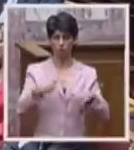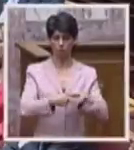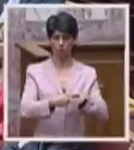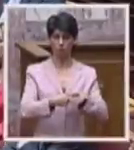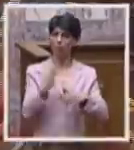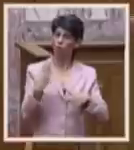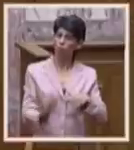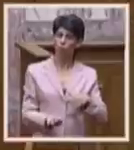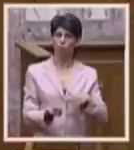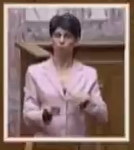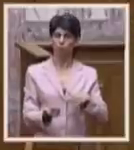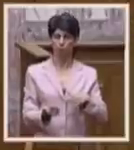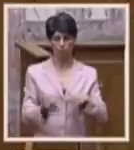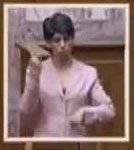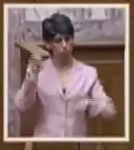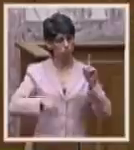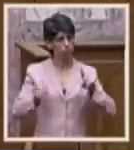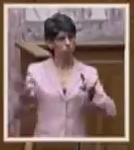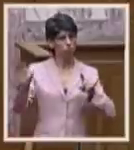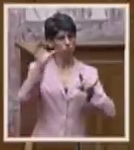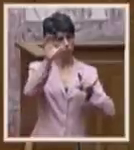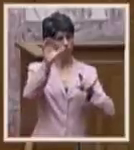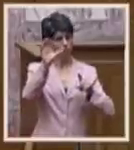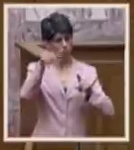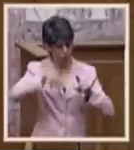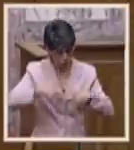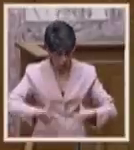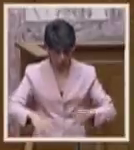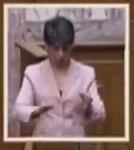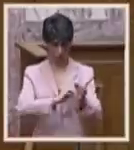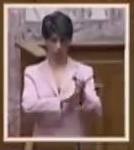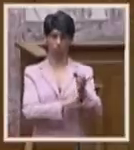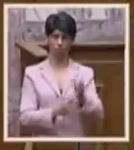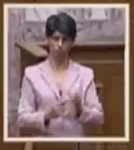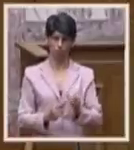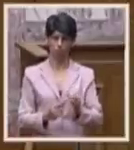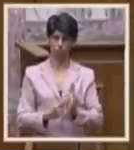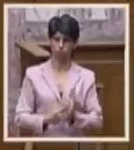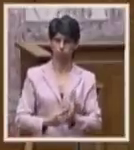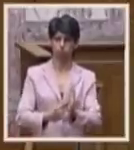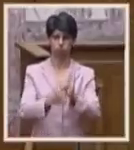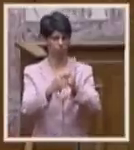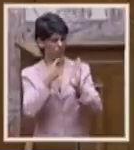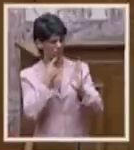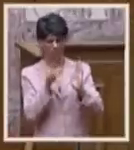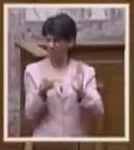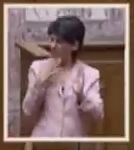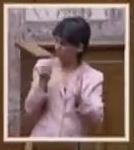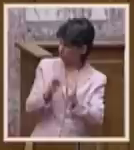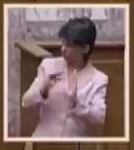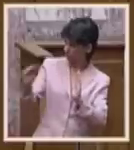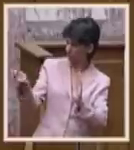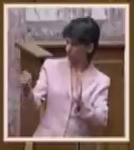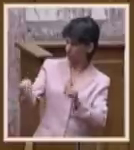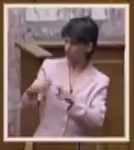υπάρχουν αναδυόμενες χώρες, φτωχότερες, που λένε γιατί τόσα σε μια πλούσια χώρα όπως την Ελλάδα. Γι' αυτό χρειάζεται